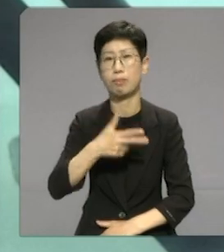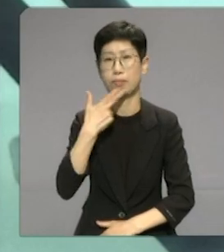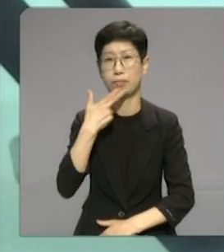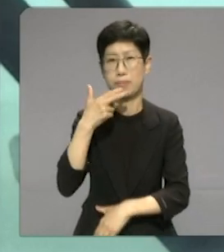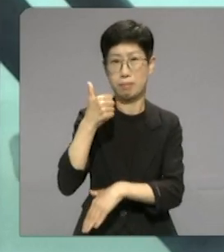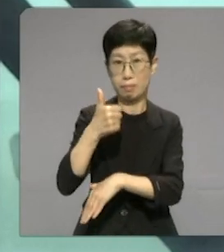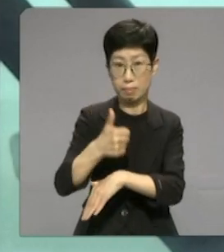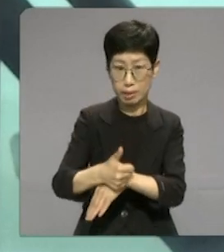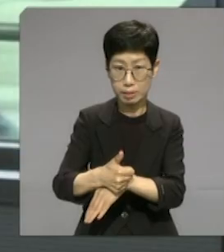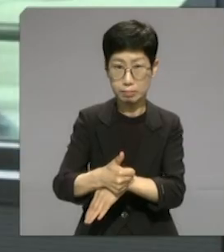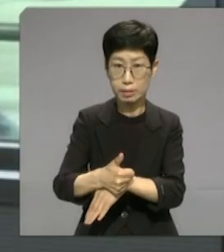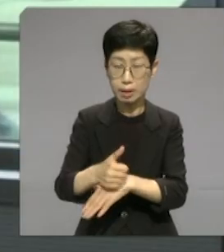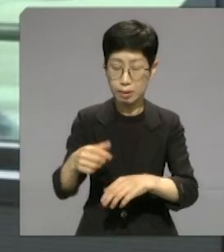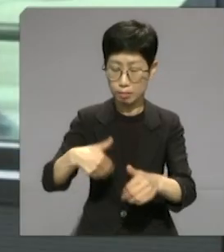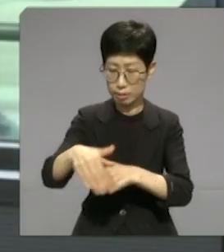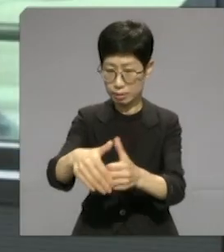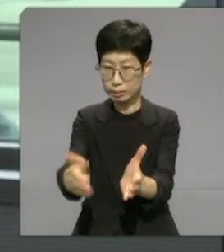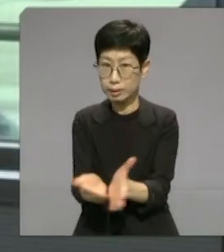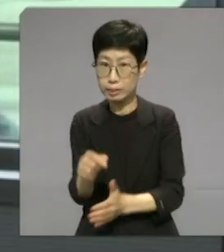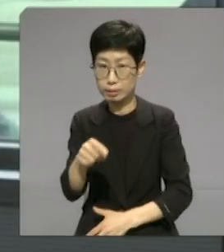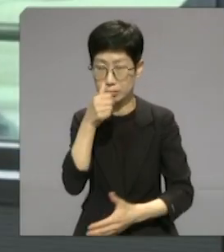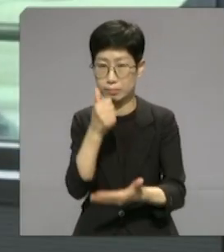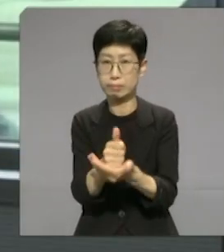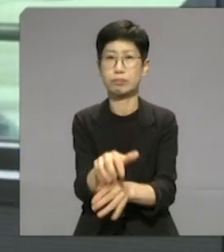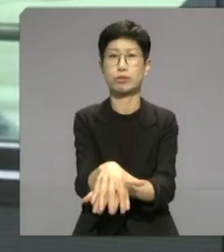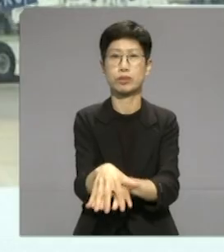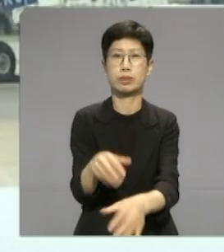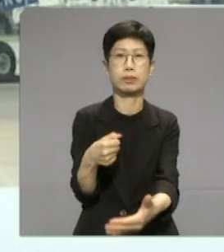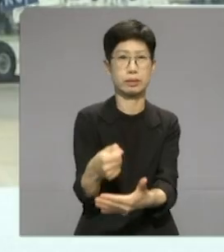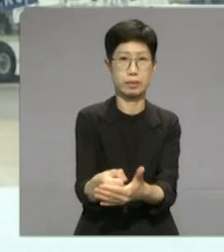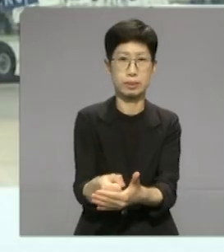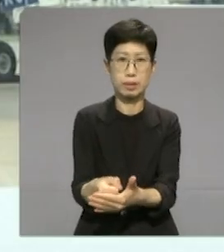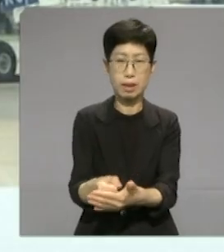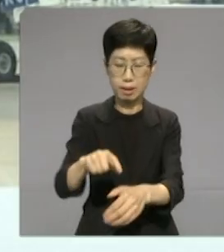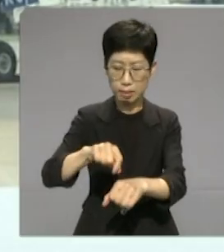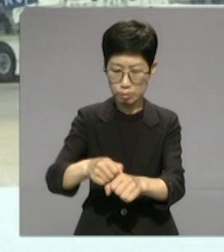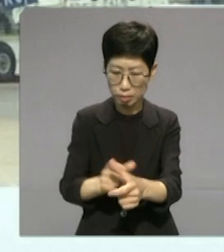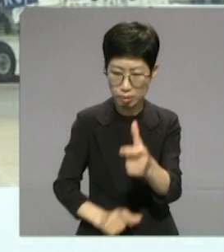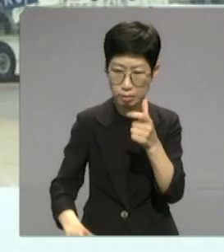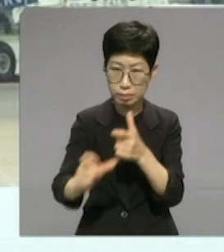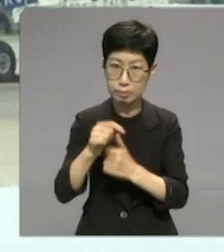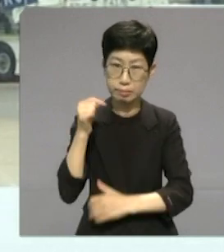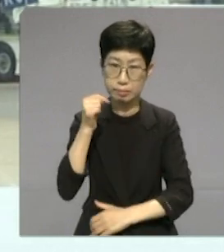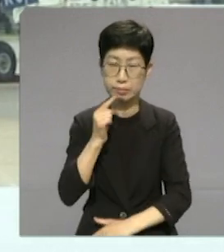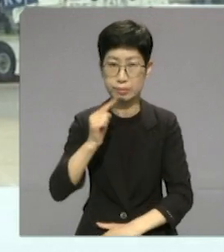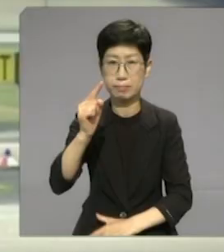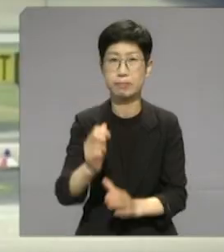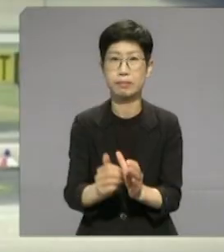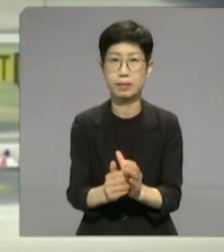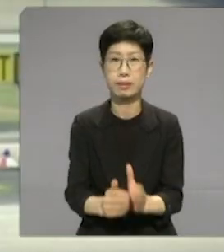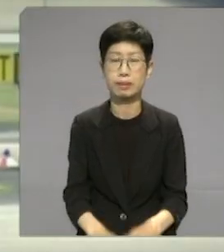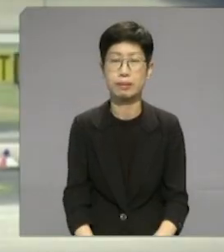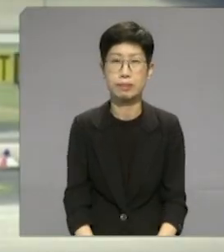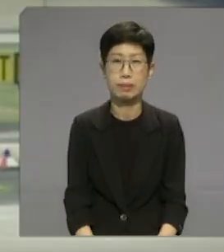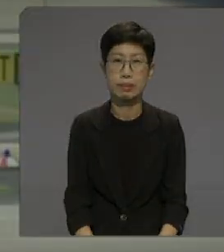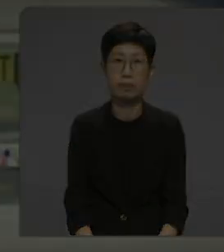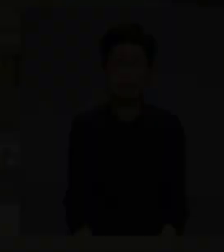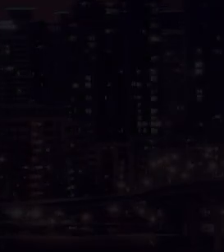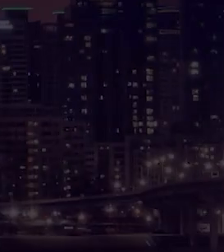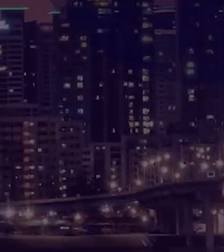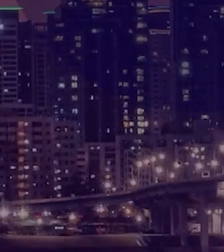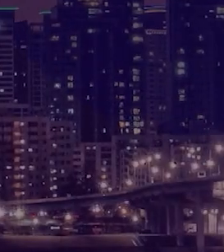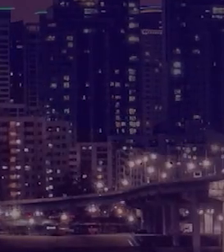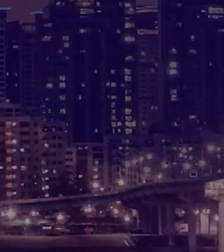마지막 세대를 범죄 조직으로 지정하고 보다 강력히 처벌해달라고 요구했습니다. 월드뉴스 원혜입니다.